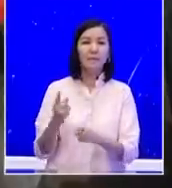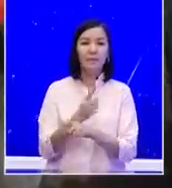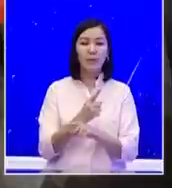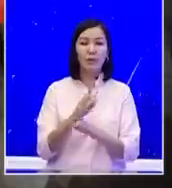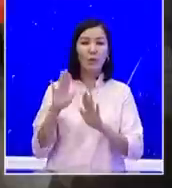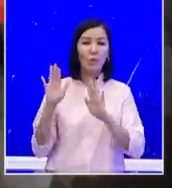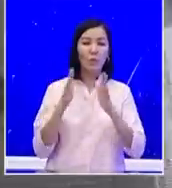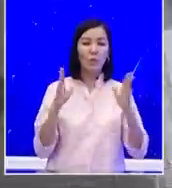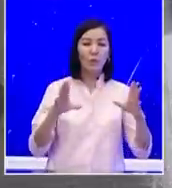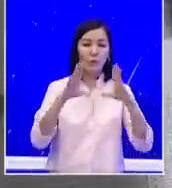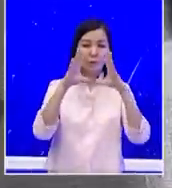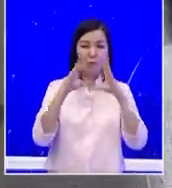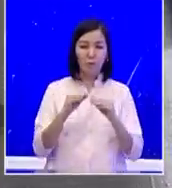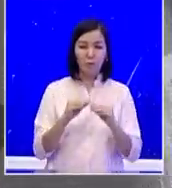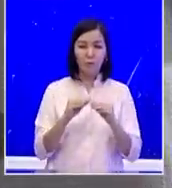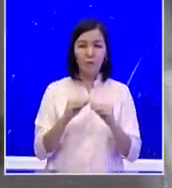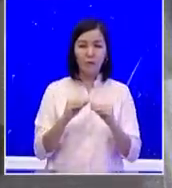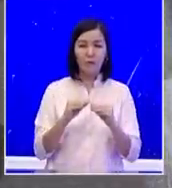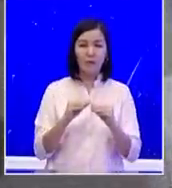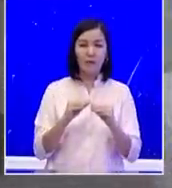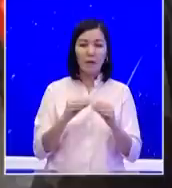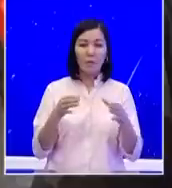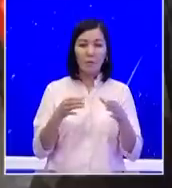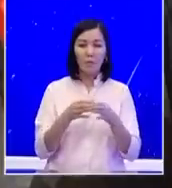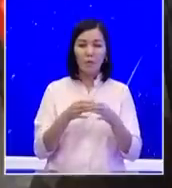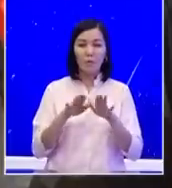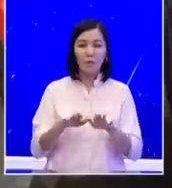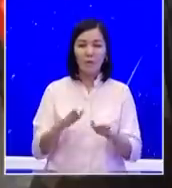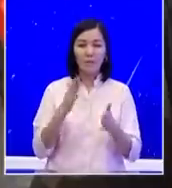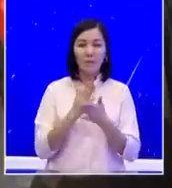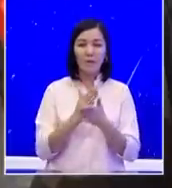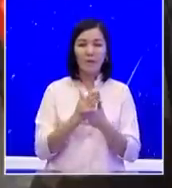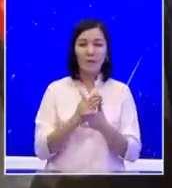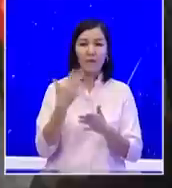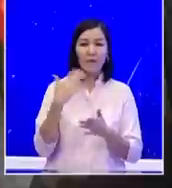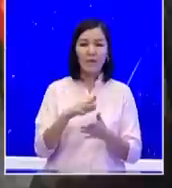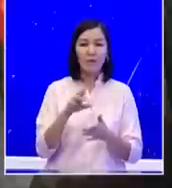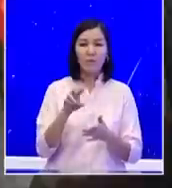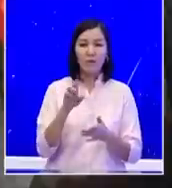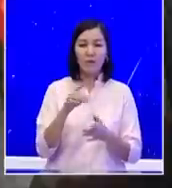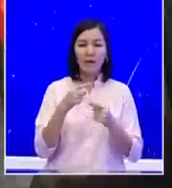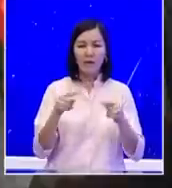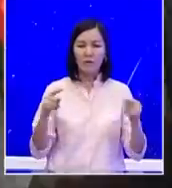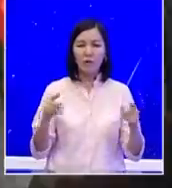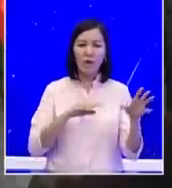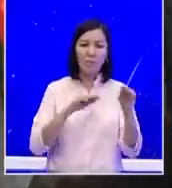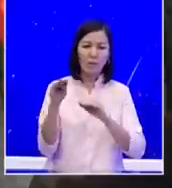орман өрт сөндіру бекеті құрылған. 50 дана күрек, 50 дана шартылдақ, 50 дана